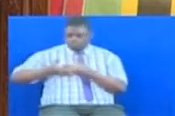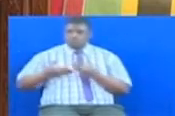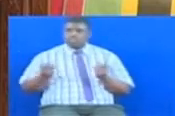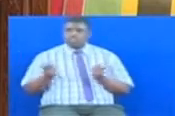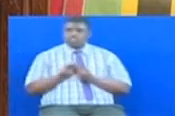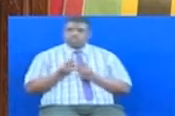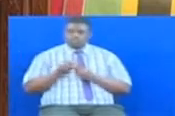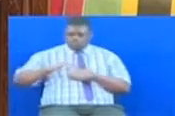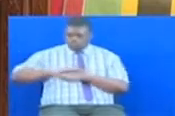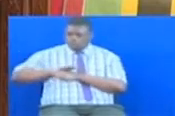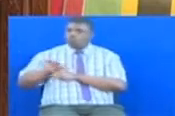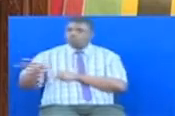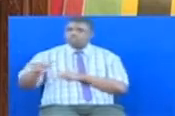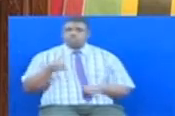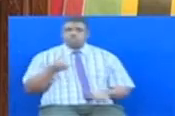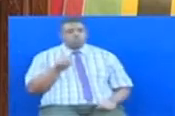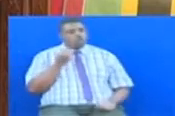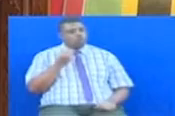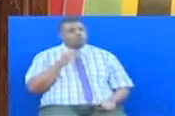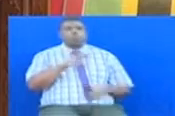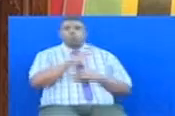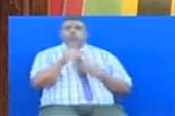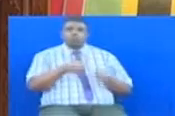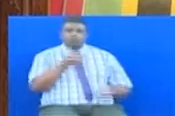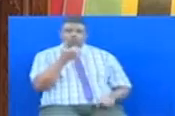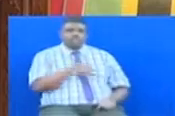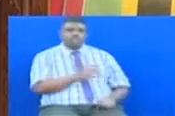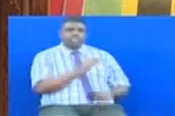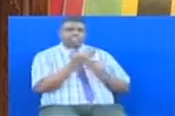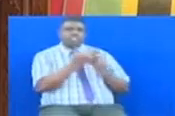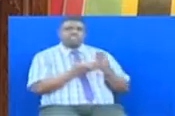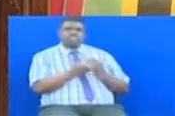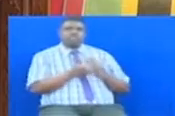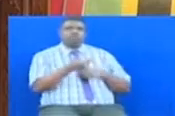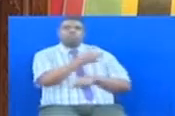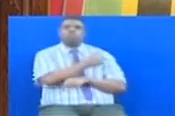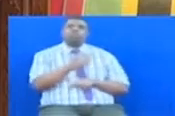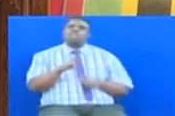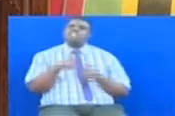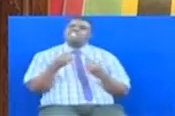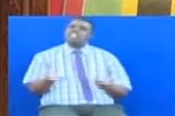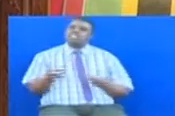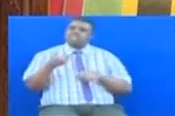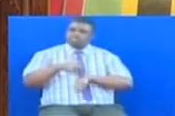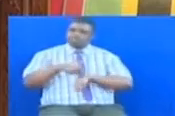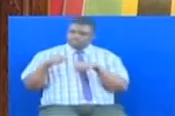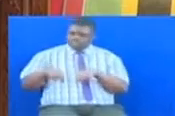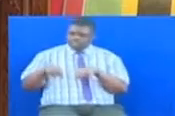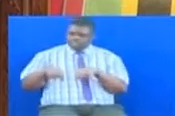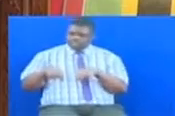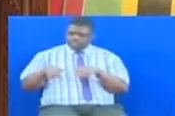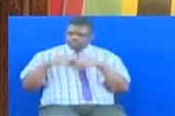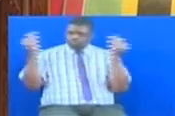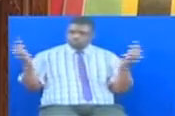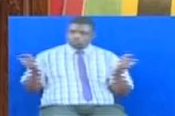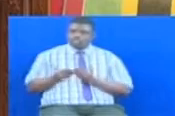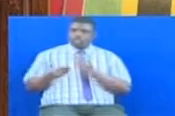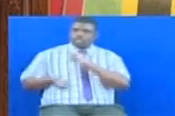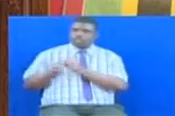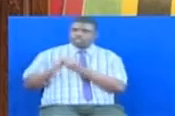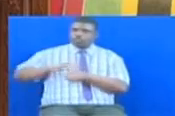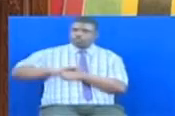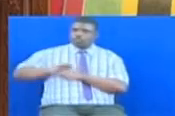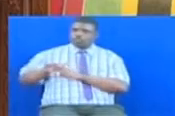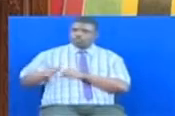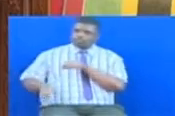COVID. Wagonjwa wote waliokuwa wanaenda nje wangetibiwa na nini wakati huu ambao dunia nzima imefungwa? Hayo